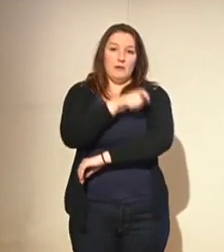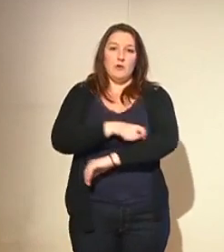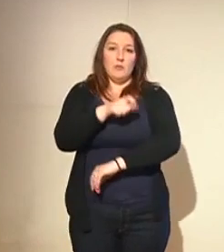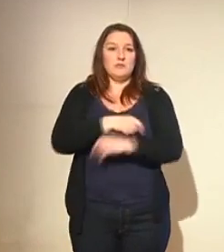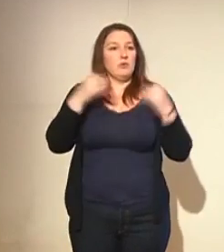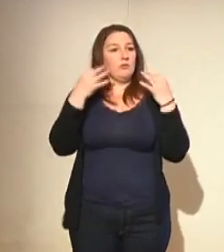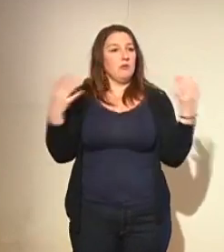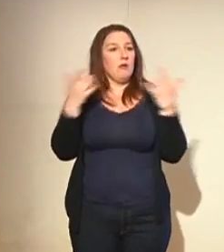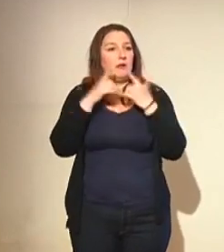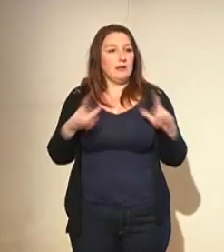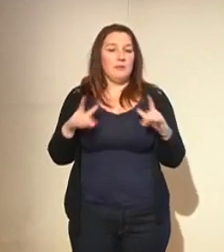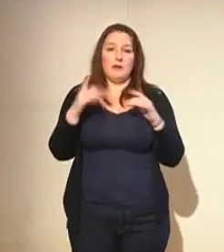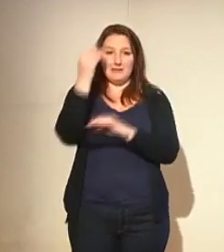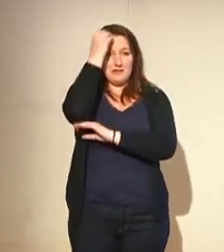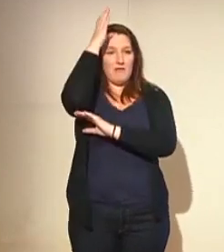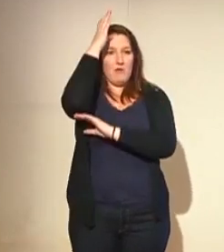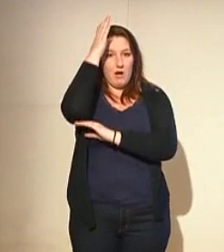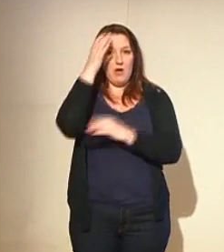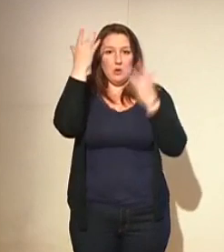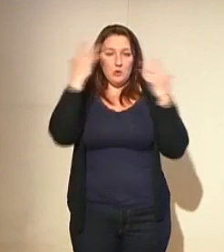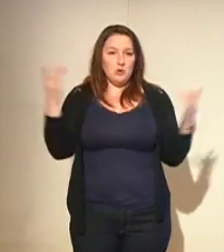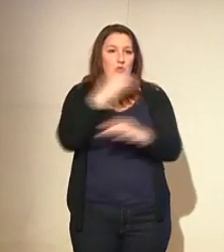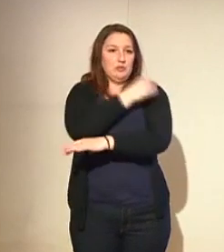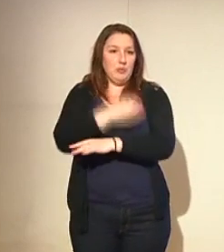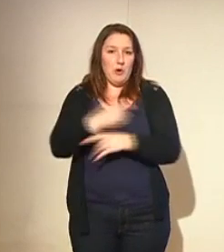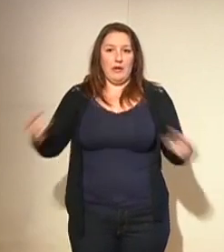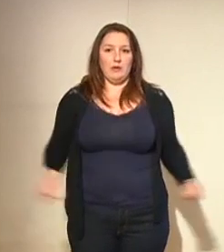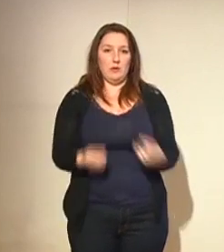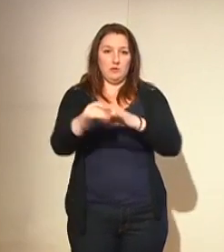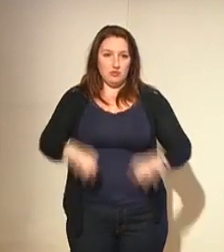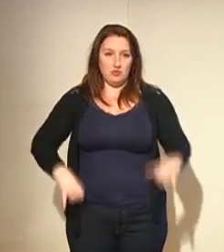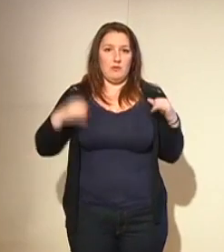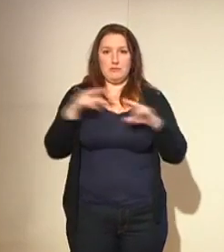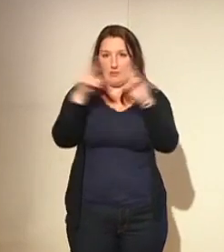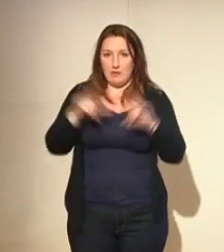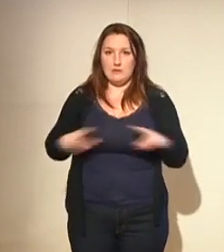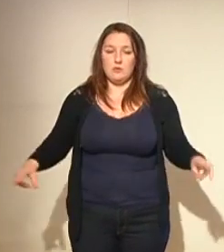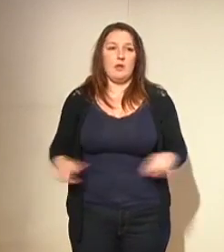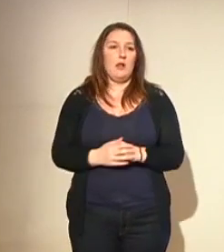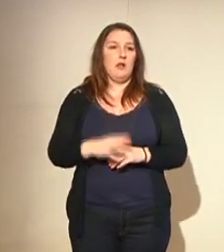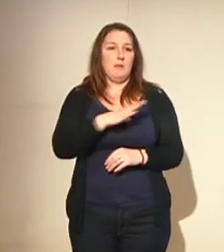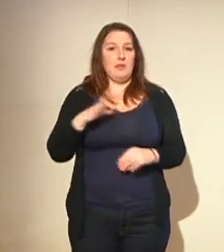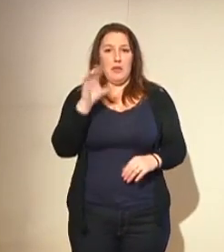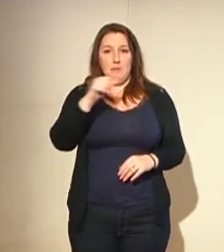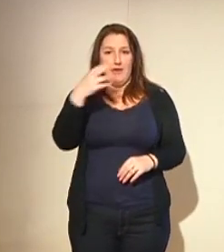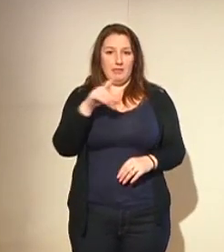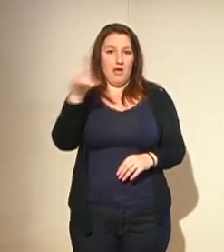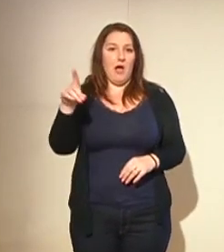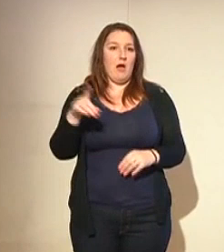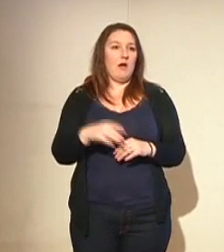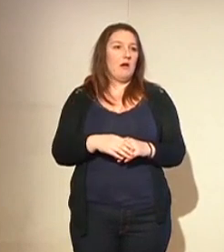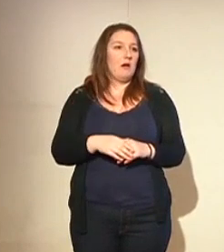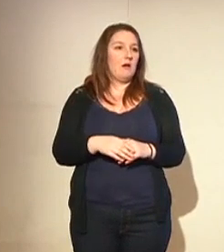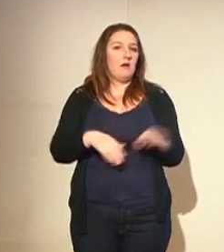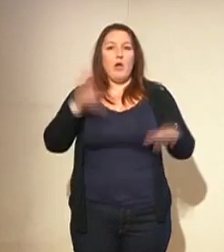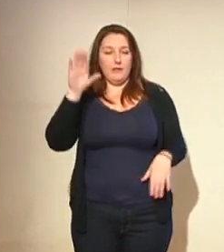et savoir Culture Sport éducation jeunesse internationale madame Bernard son candidat donc